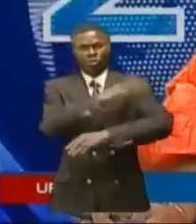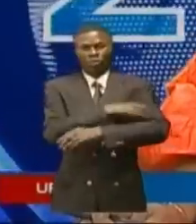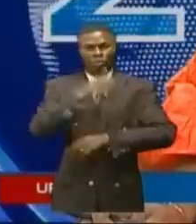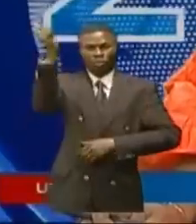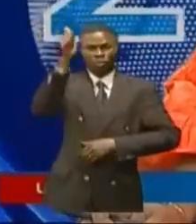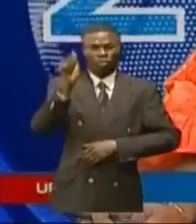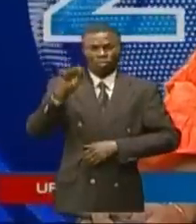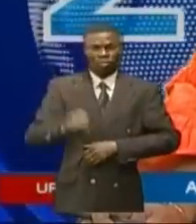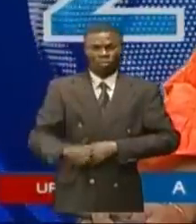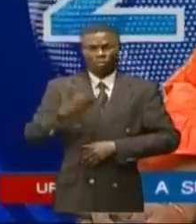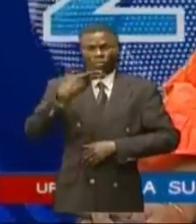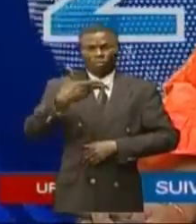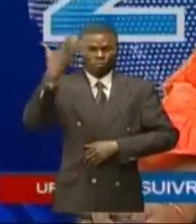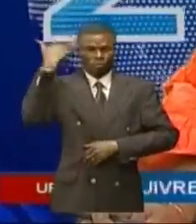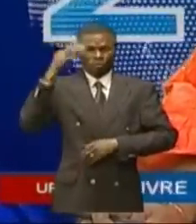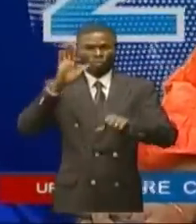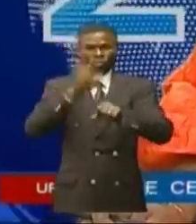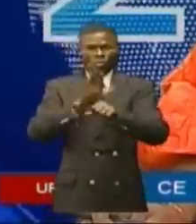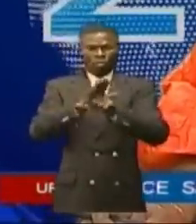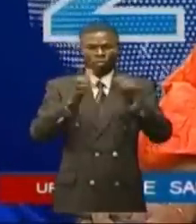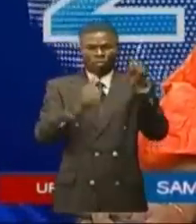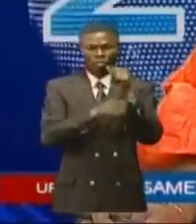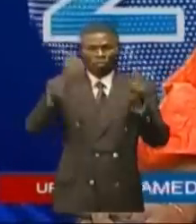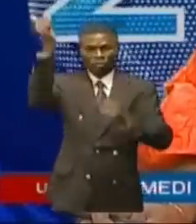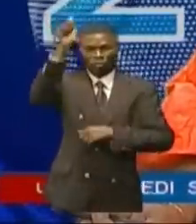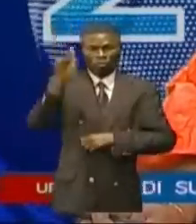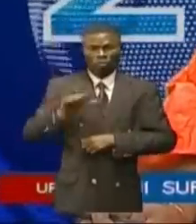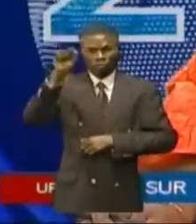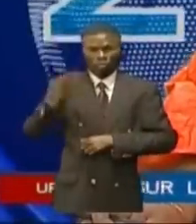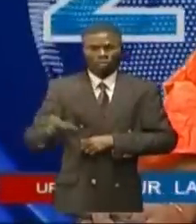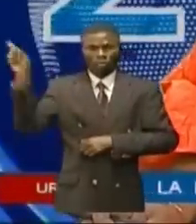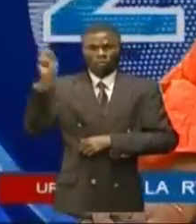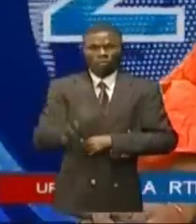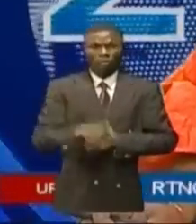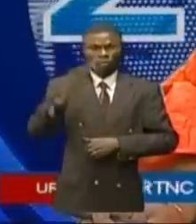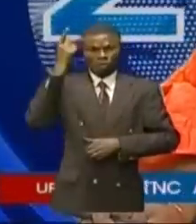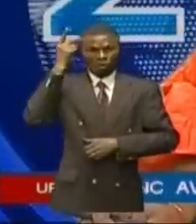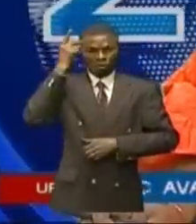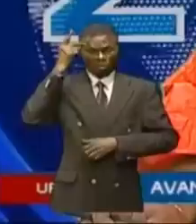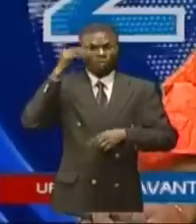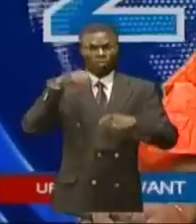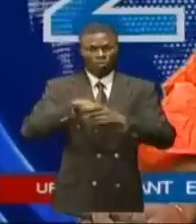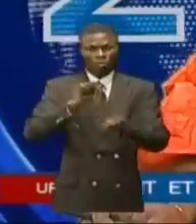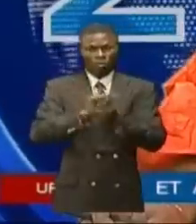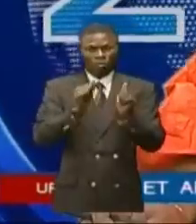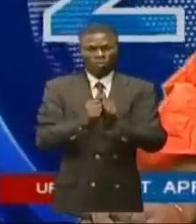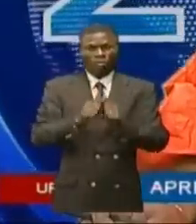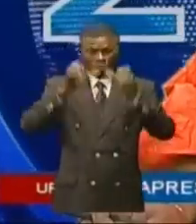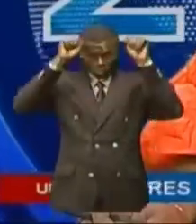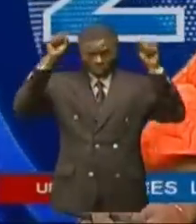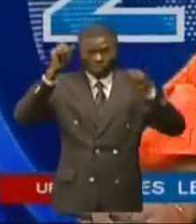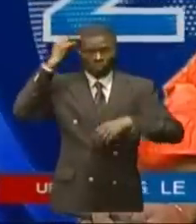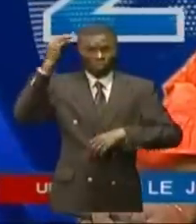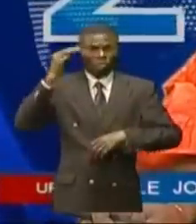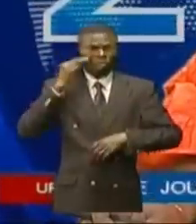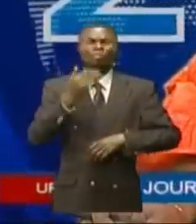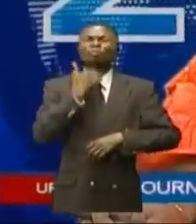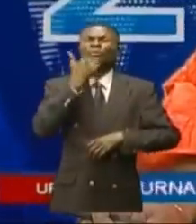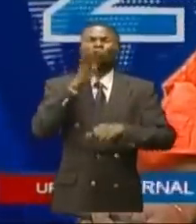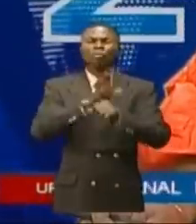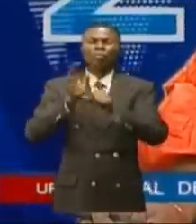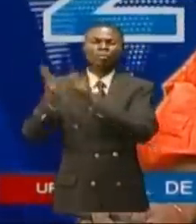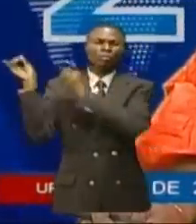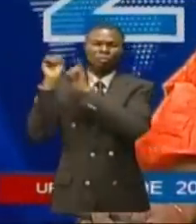mercredi dernier qu'une forte délégation d'officiels sud-africains est arrivée à Kinshasa dans la suite de leur président, ministre, homme d'affaires et